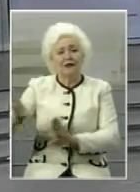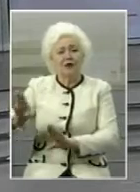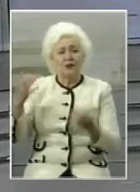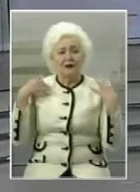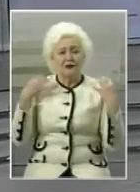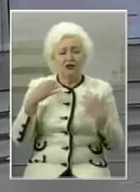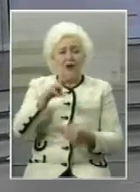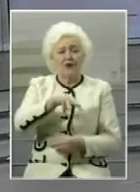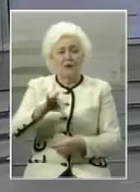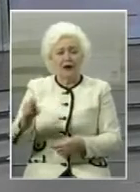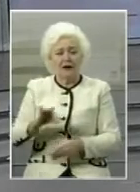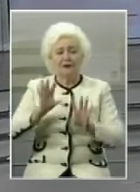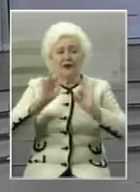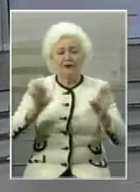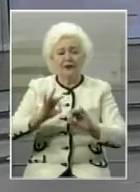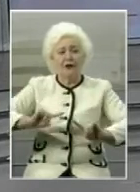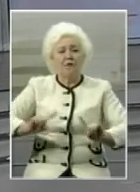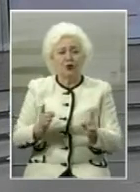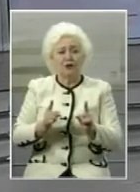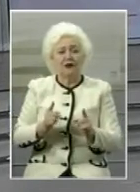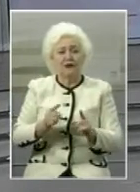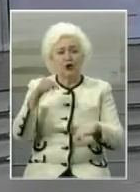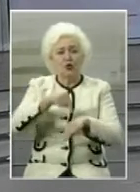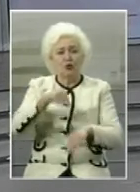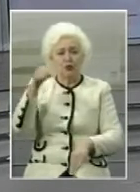ВМС, сказав, що інформація по полонених уточнюється.